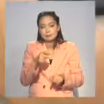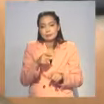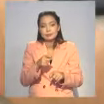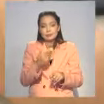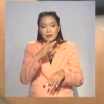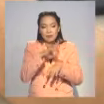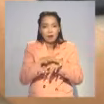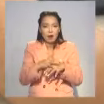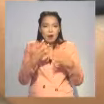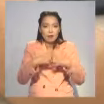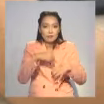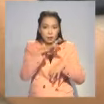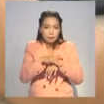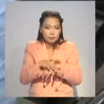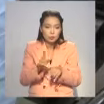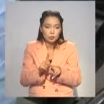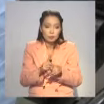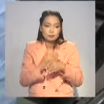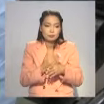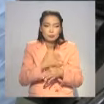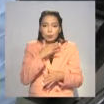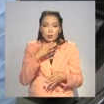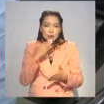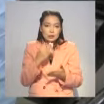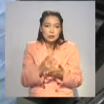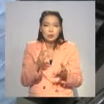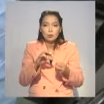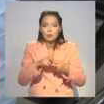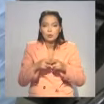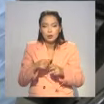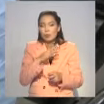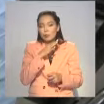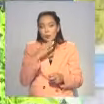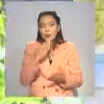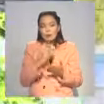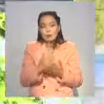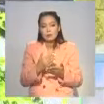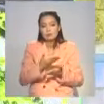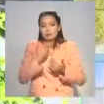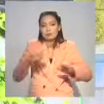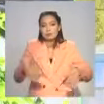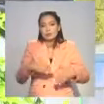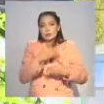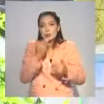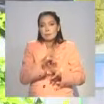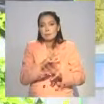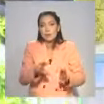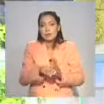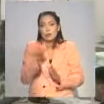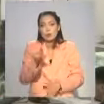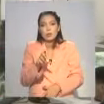түрде тіркеуде көп көмегі тиіп тұр. Алайда олқылықтарда жоқ емес дейді орталық жұмысымен танысқан мәжіліс депутаты Болатбек